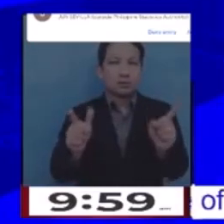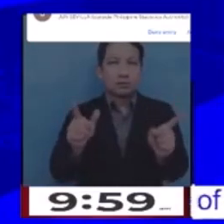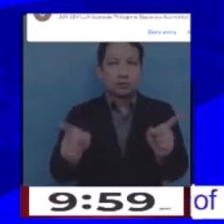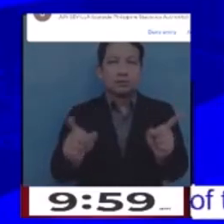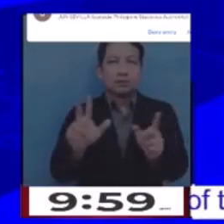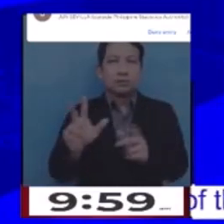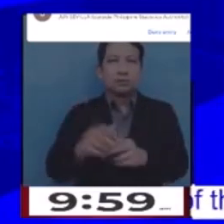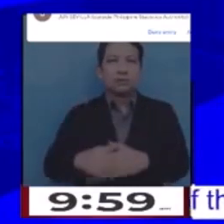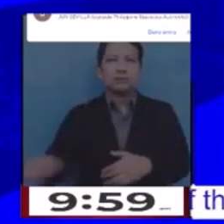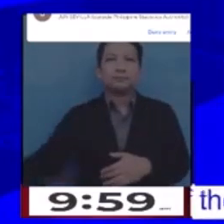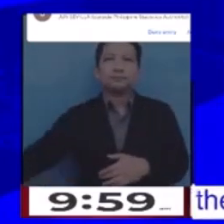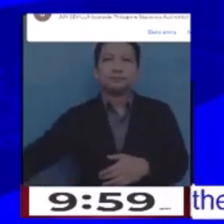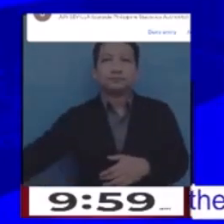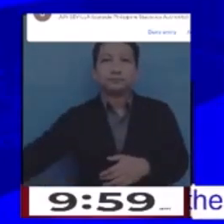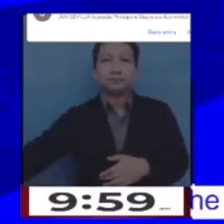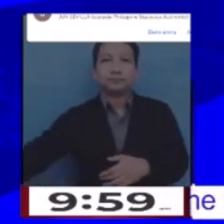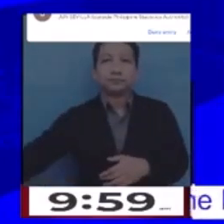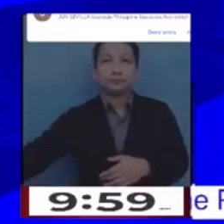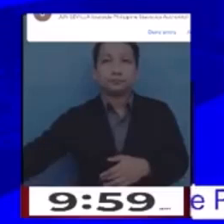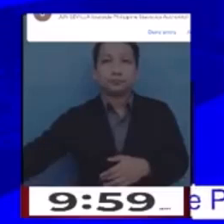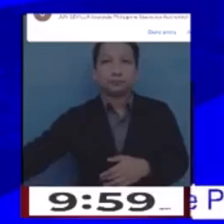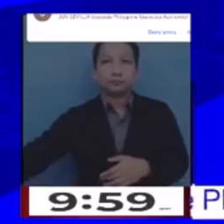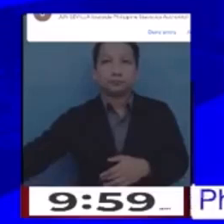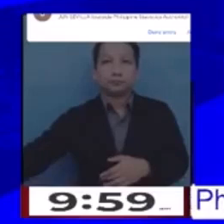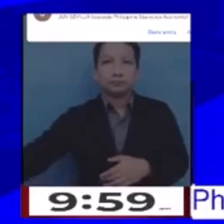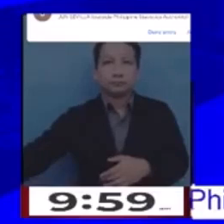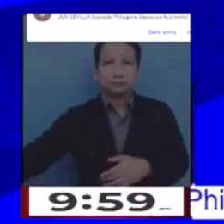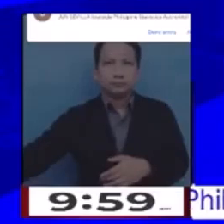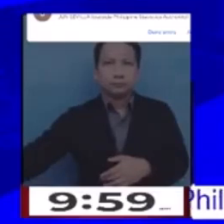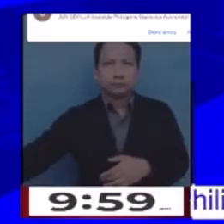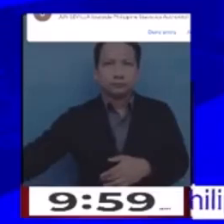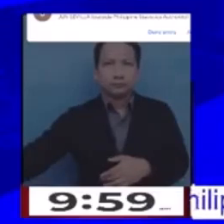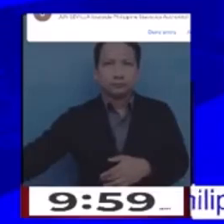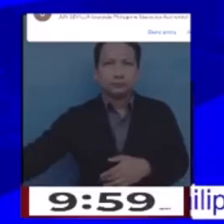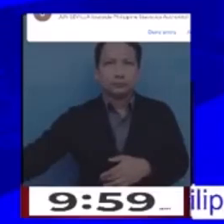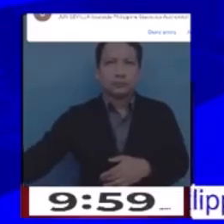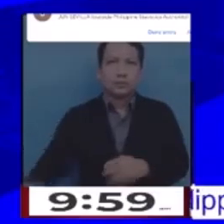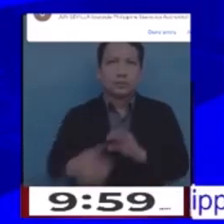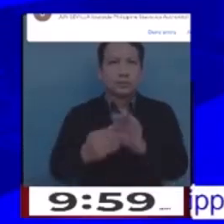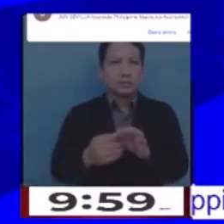2023. Gayun din ang net primary income from the rest of the world ay tumaas ng